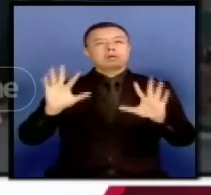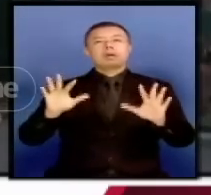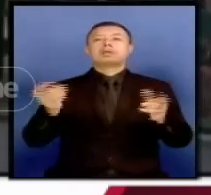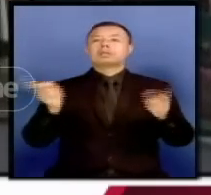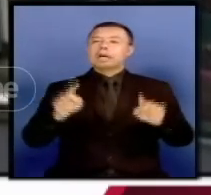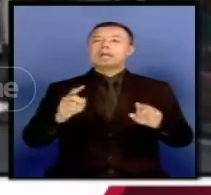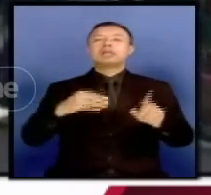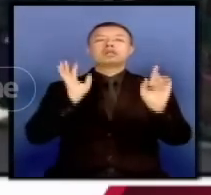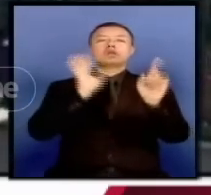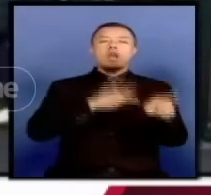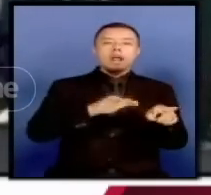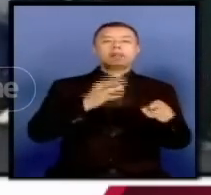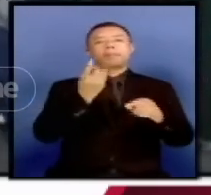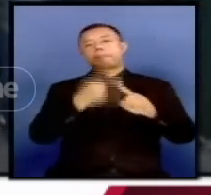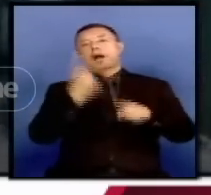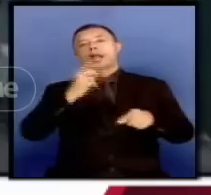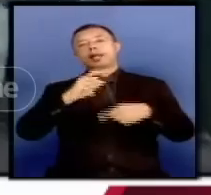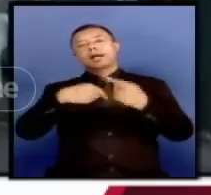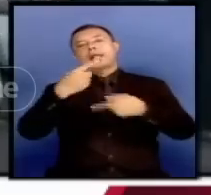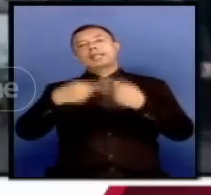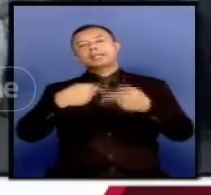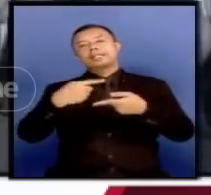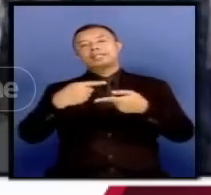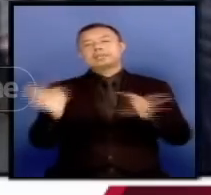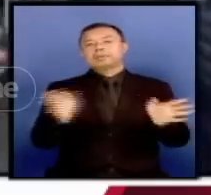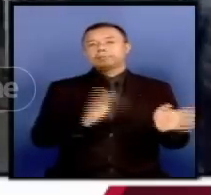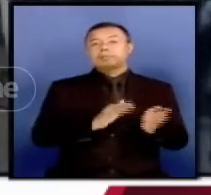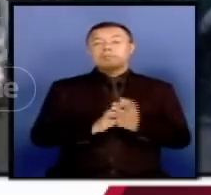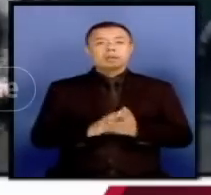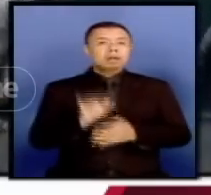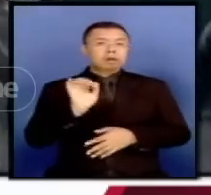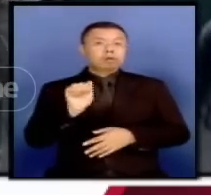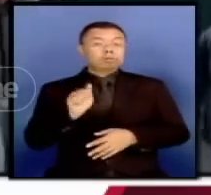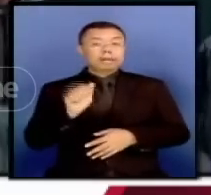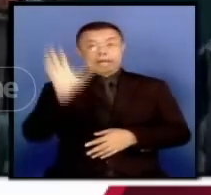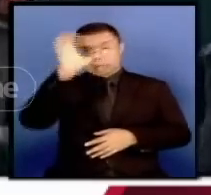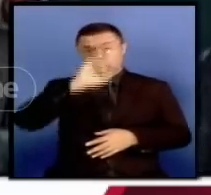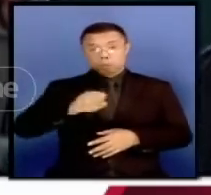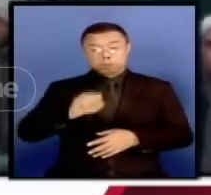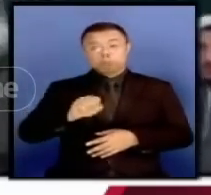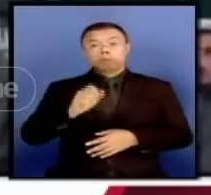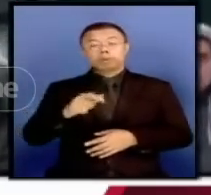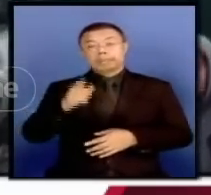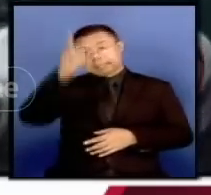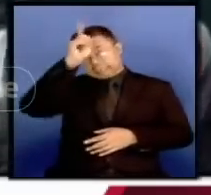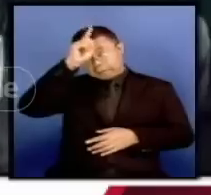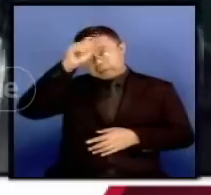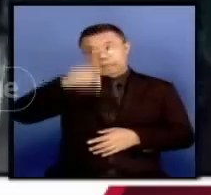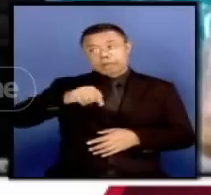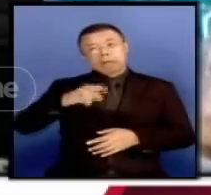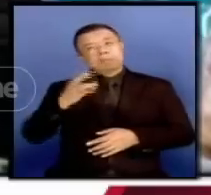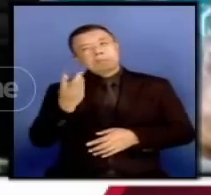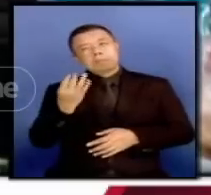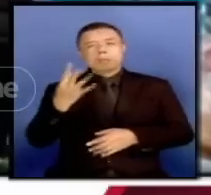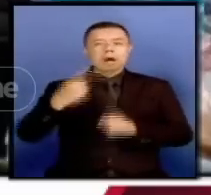Idul Fitri ini dalam beberapa gelombang. Dan untuk diketahui juga di Jerman ini kadang-kadang